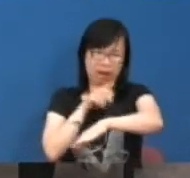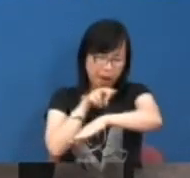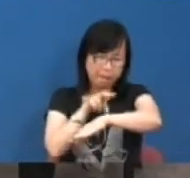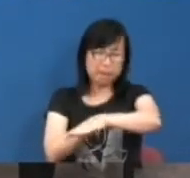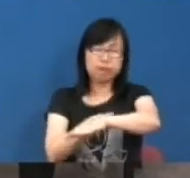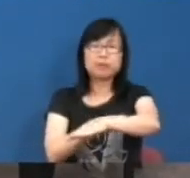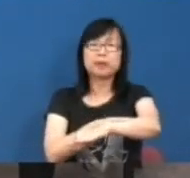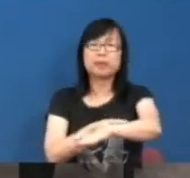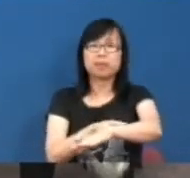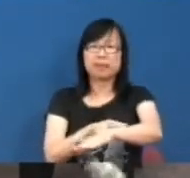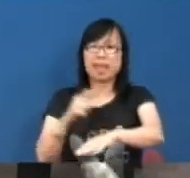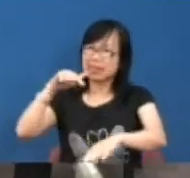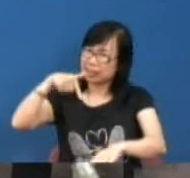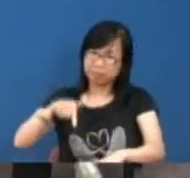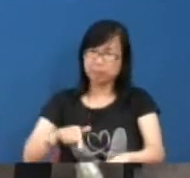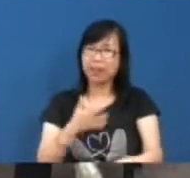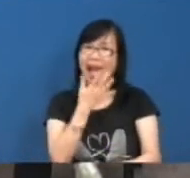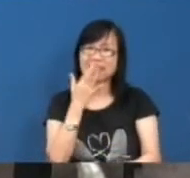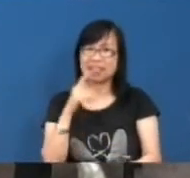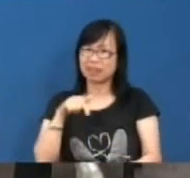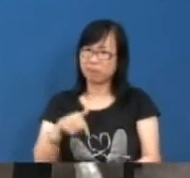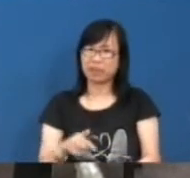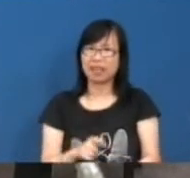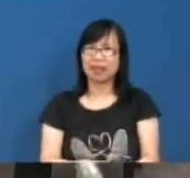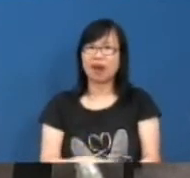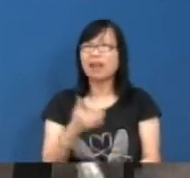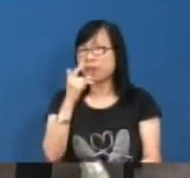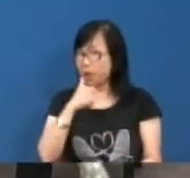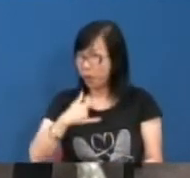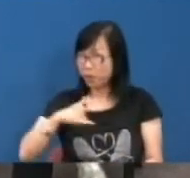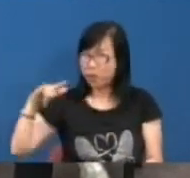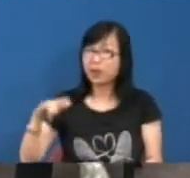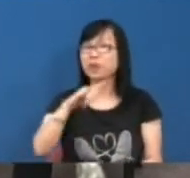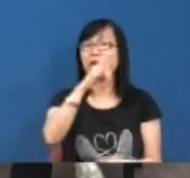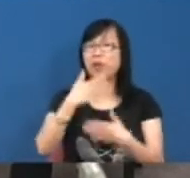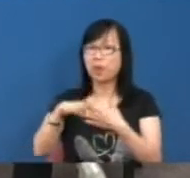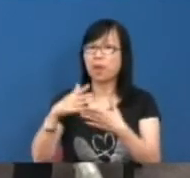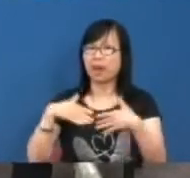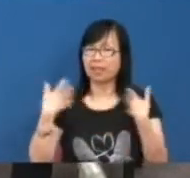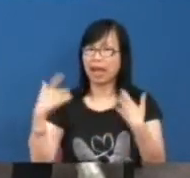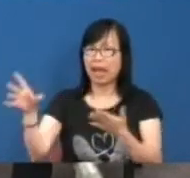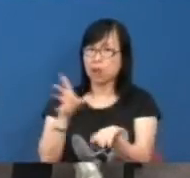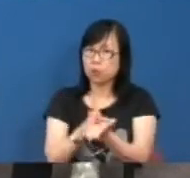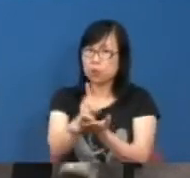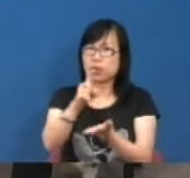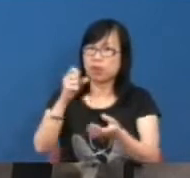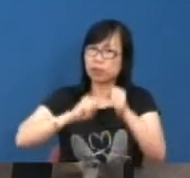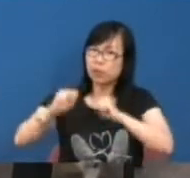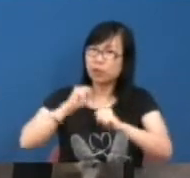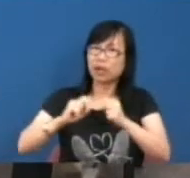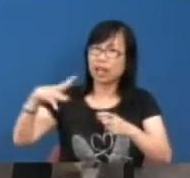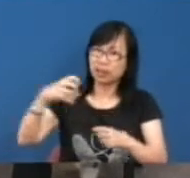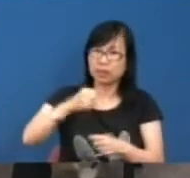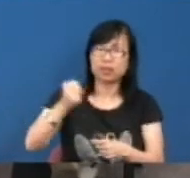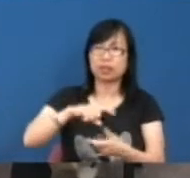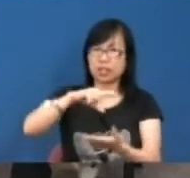膚色係深色咗嘅嚇，好明顯可能出過浮嚟噶。咁我身邊咧就我哋專業動力嘅青年幹事啦，地